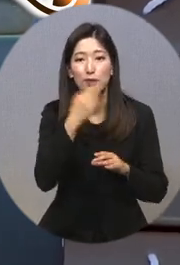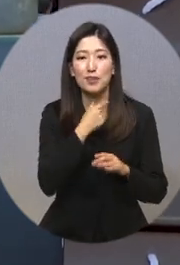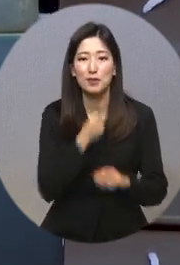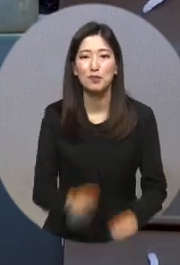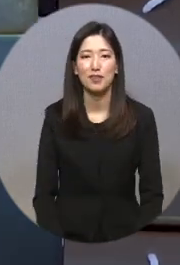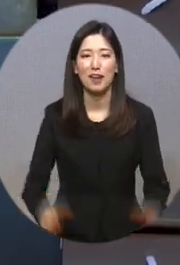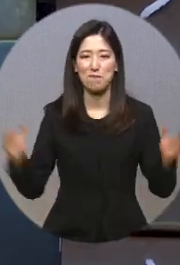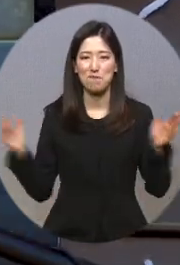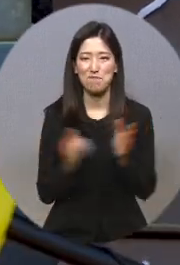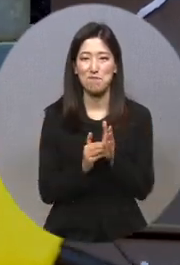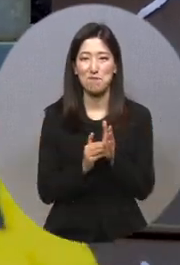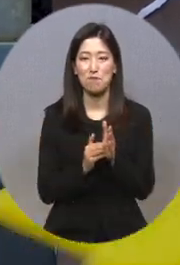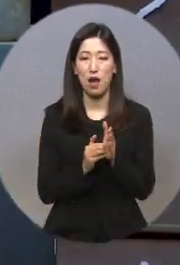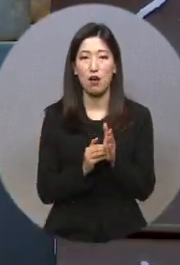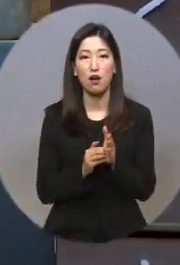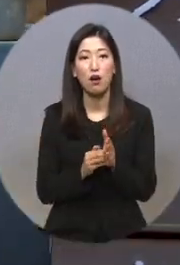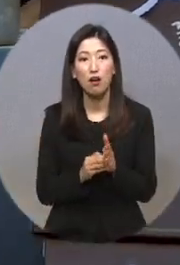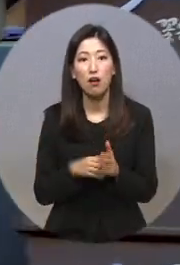여기까지!